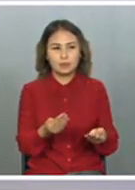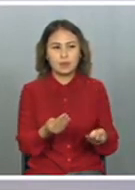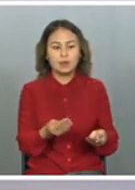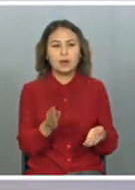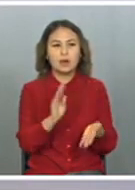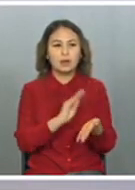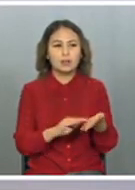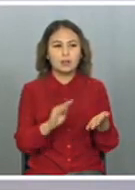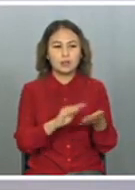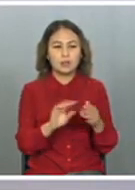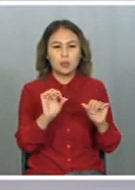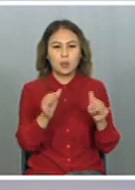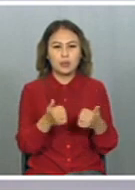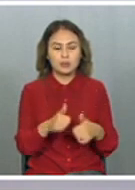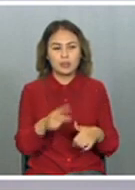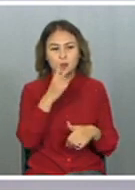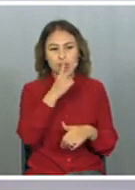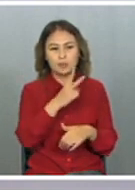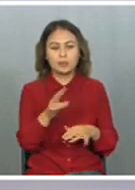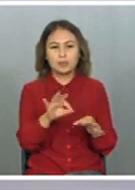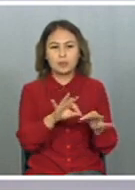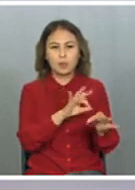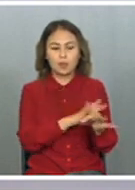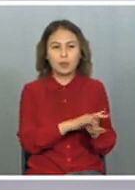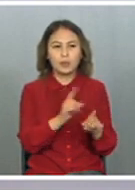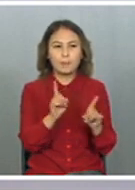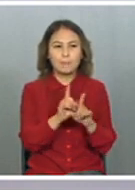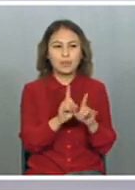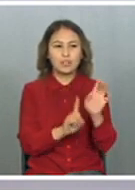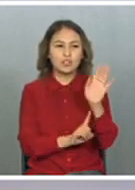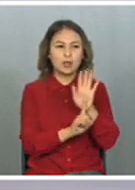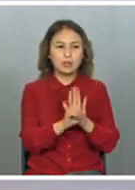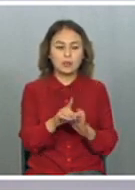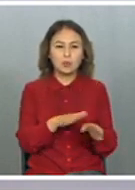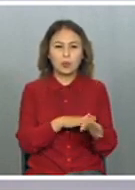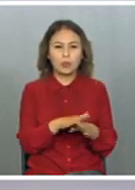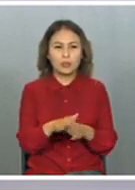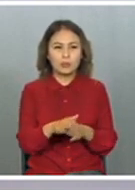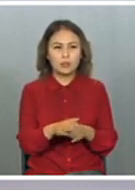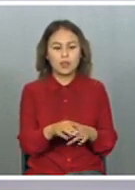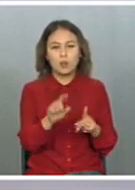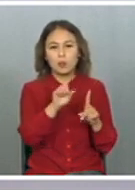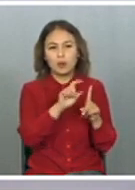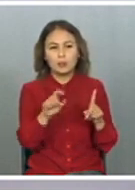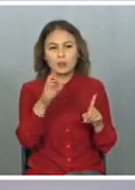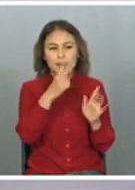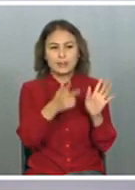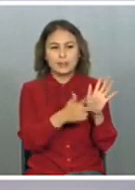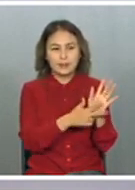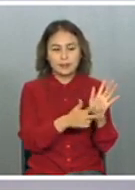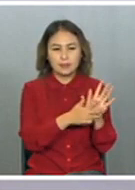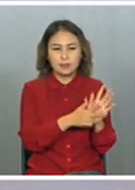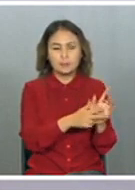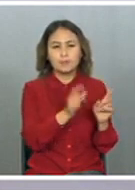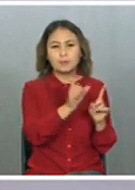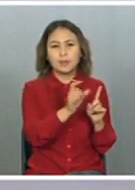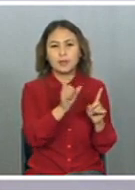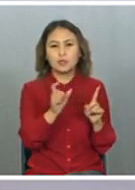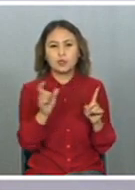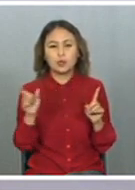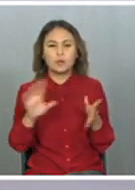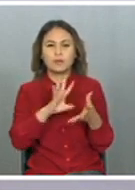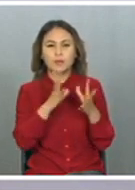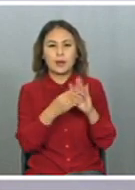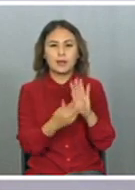Координаттық сәулемізді сызып қояйық. Және бірінші қадамды орындаймыз. Бөліміне қараймыз, 8 тұр. Демек, бірлік